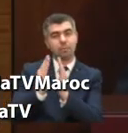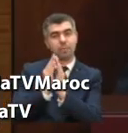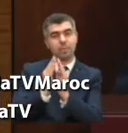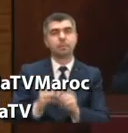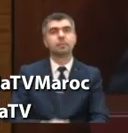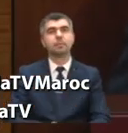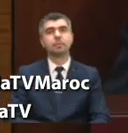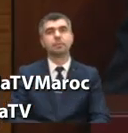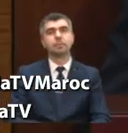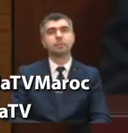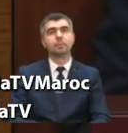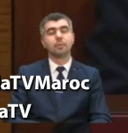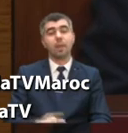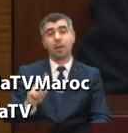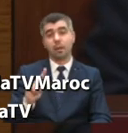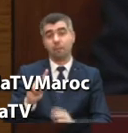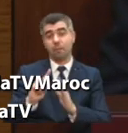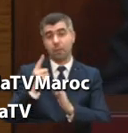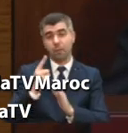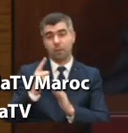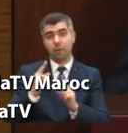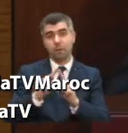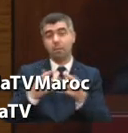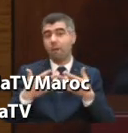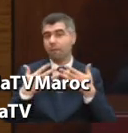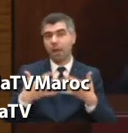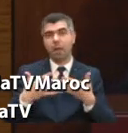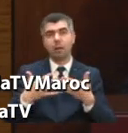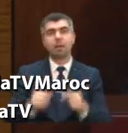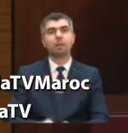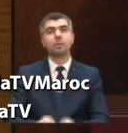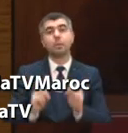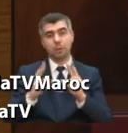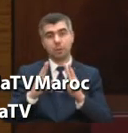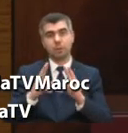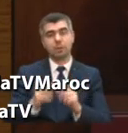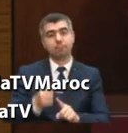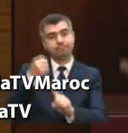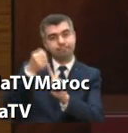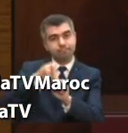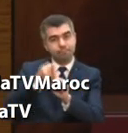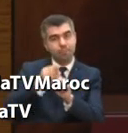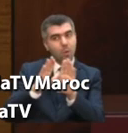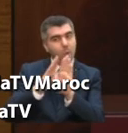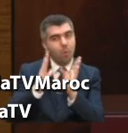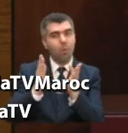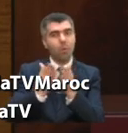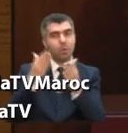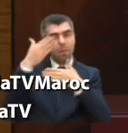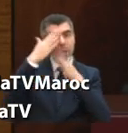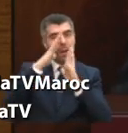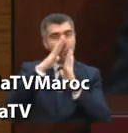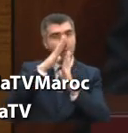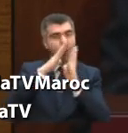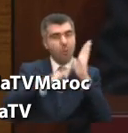والتنمية. بداية نعتز بما قام به بلدنا بجميع مؤسساته